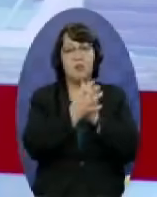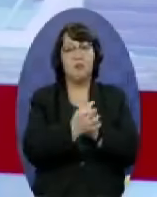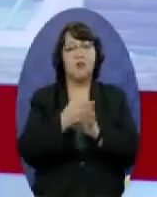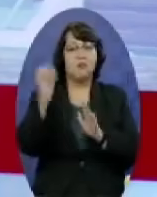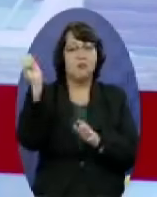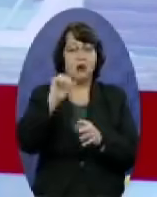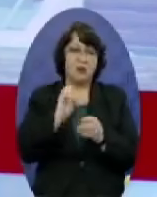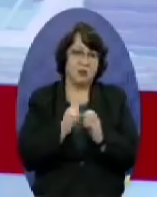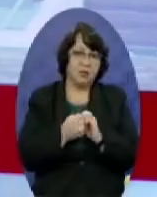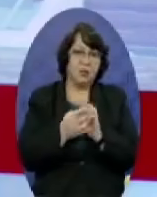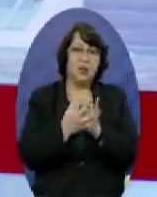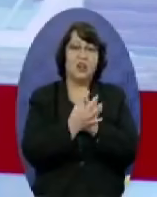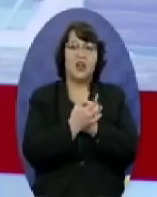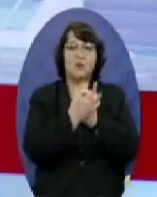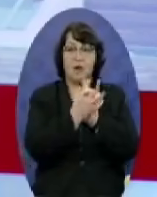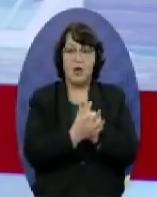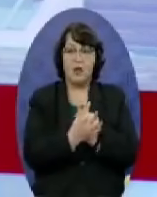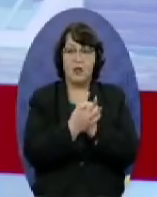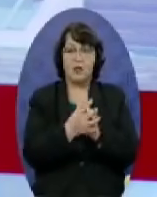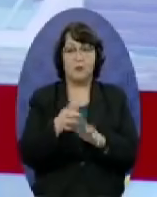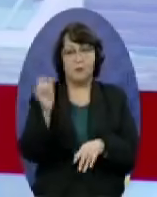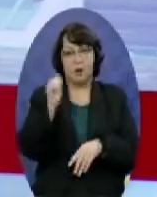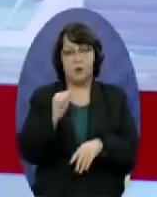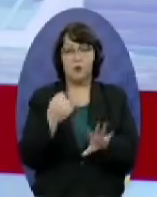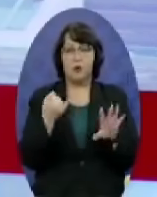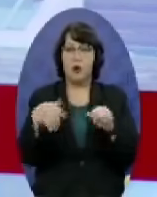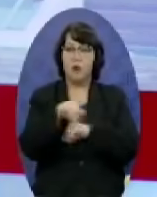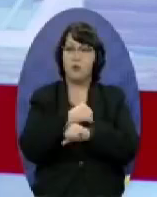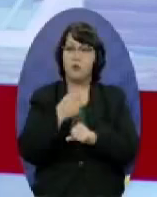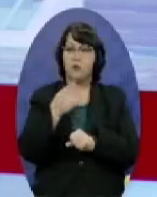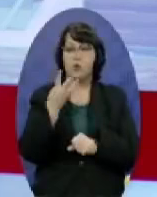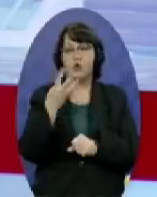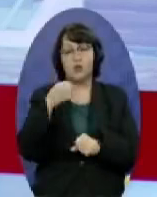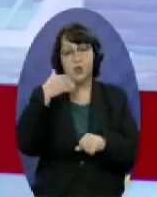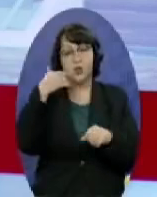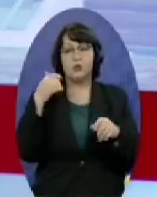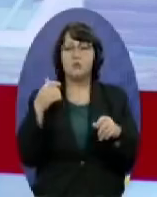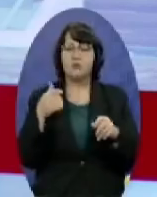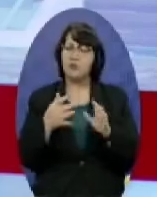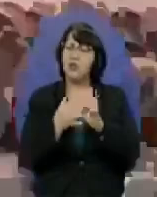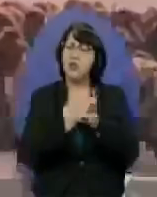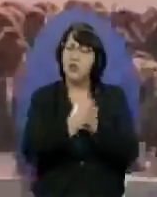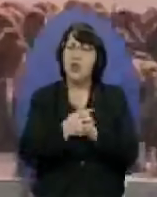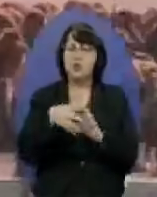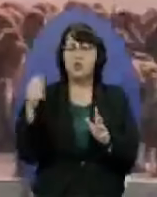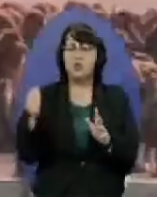жилийн Тэмээний баяр Төгрөсөмд болж 6 аймгийн 140 гаруй тэмээчин оролцлоо.